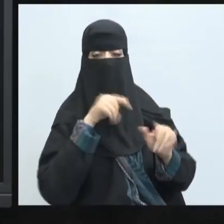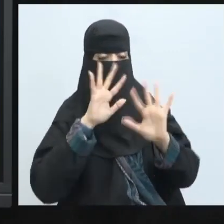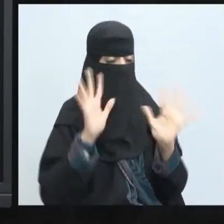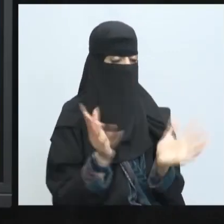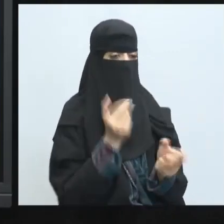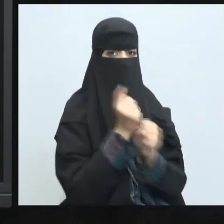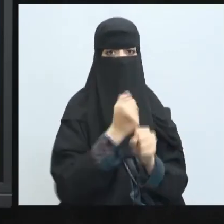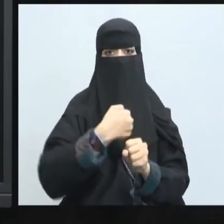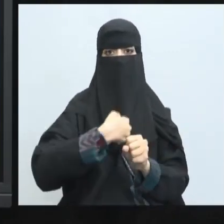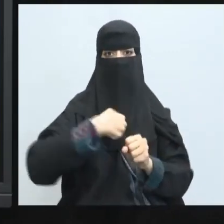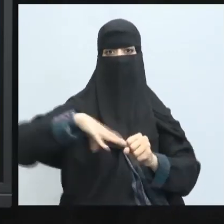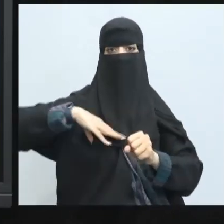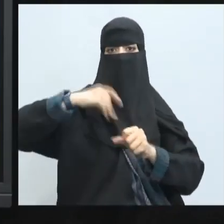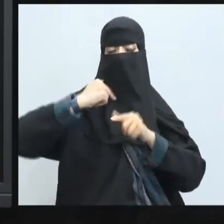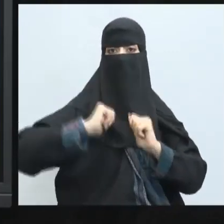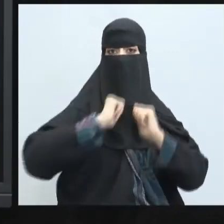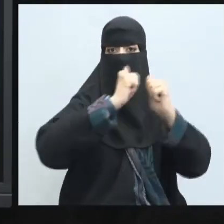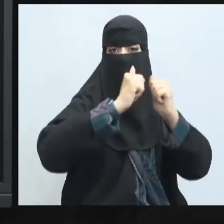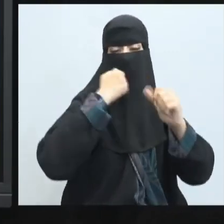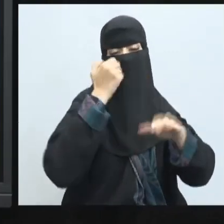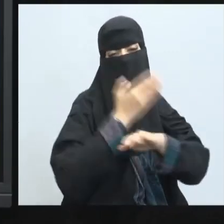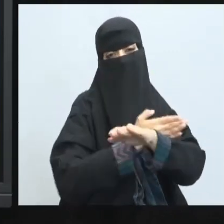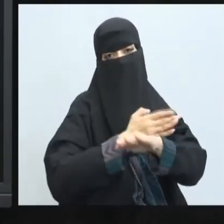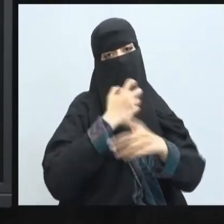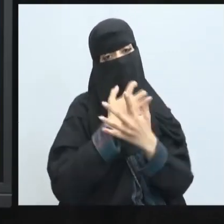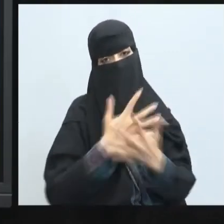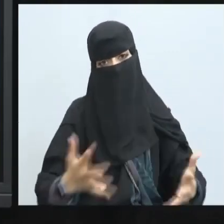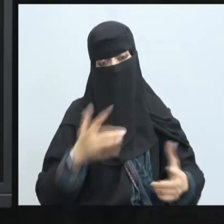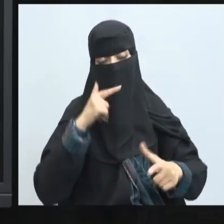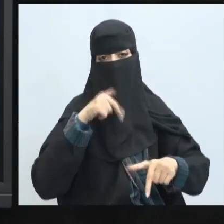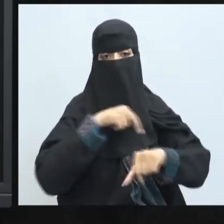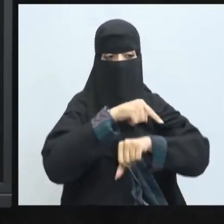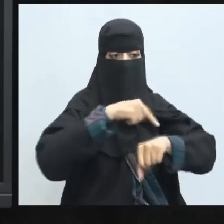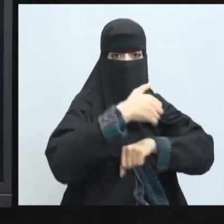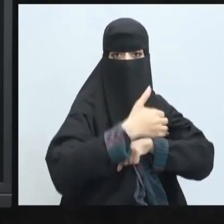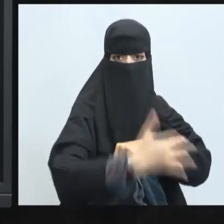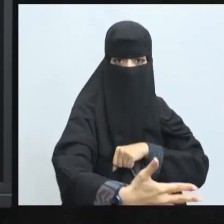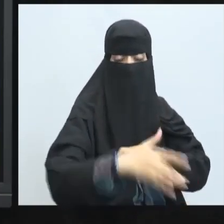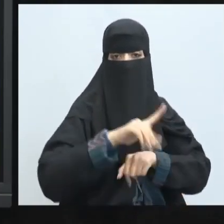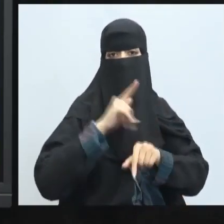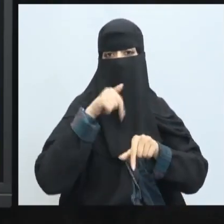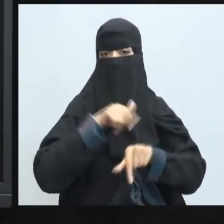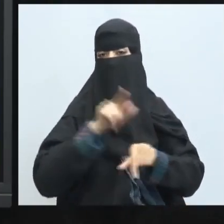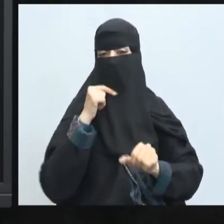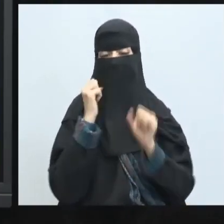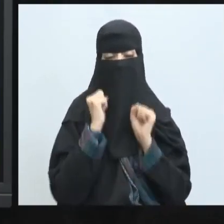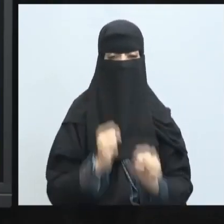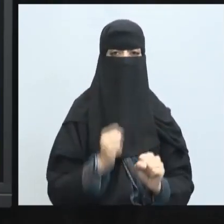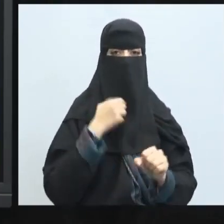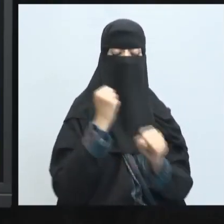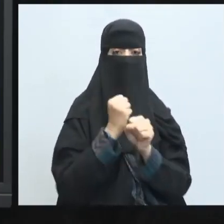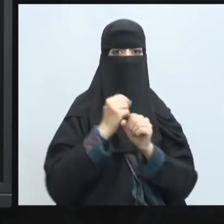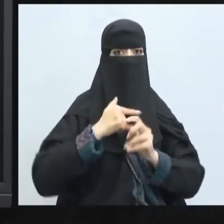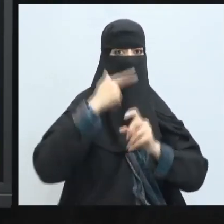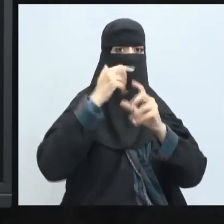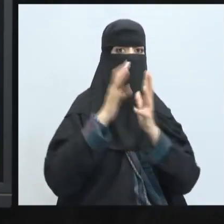من يعد التقارير اذا سيكون هنالك هدر او وقت كبير للمدير فبالتالي لن يتفرغ للمهام